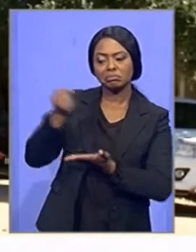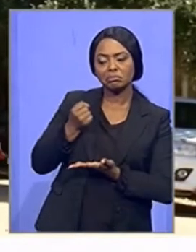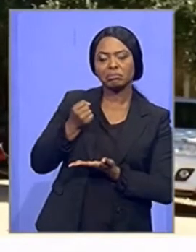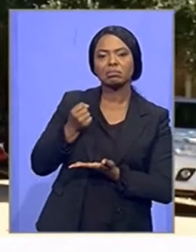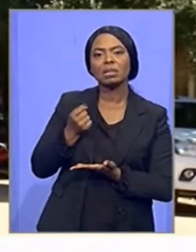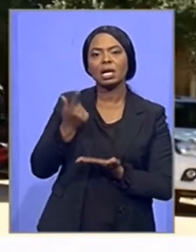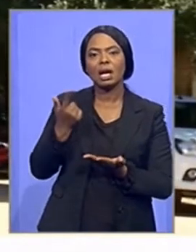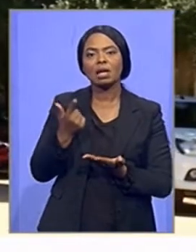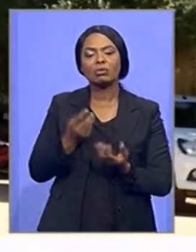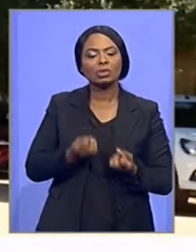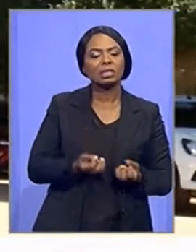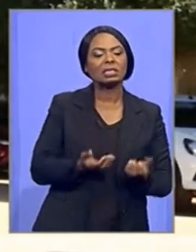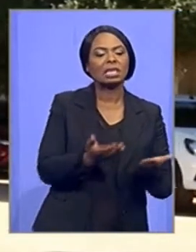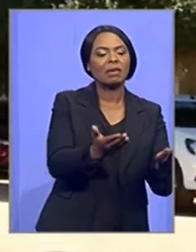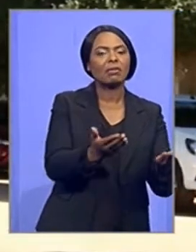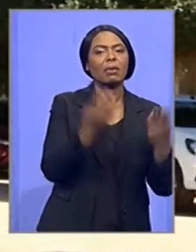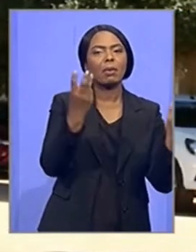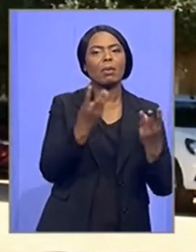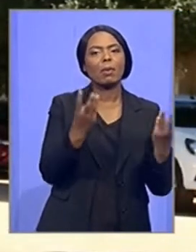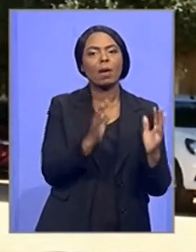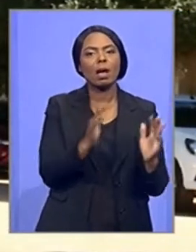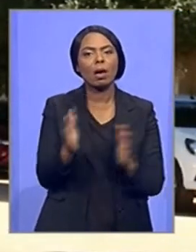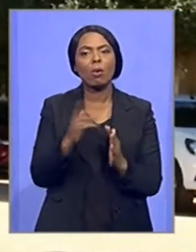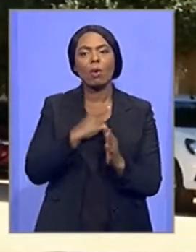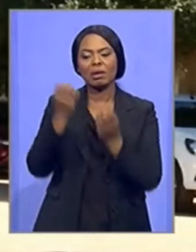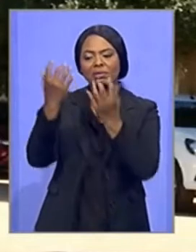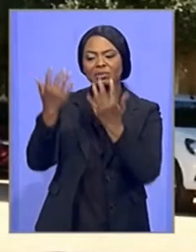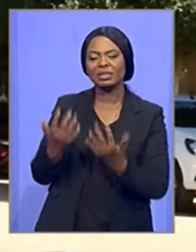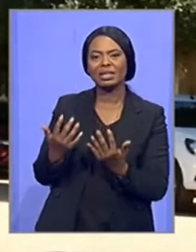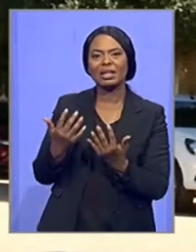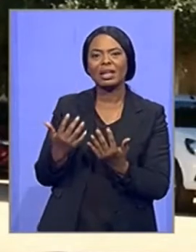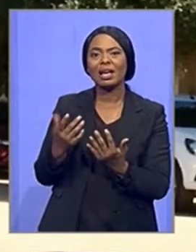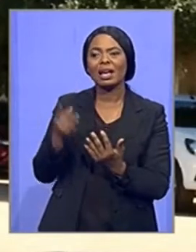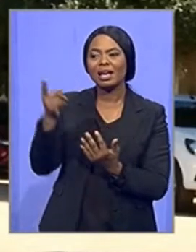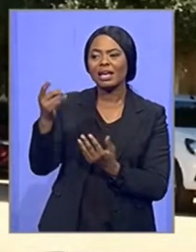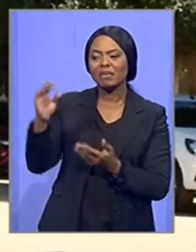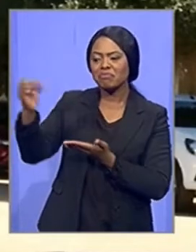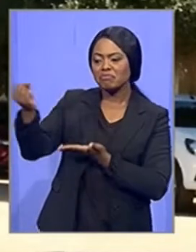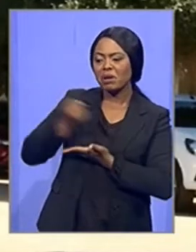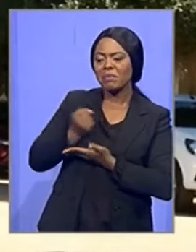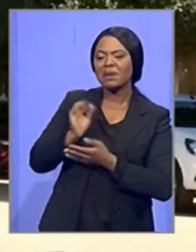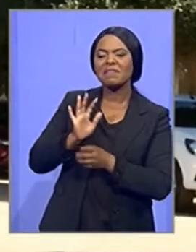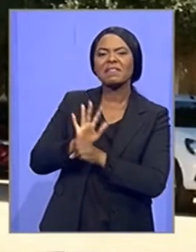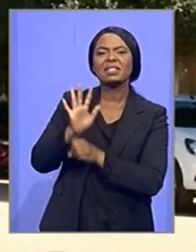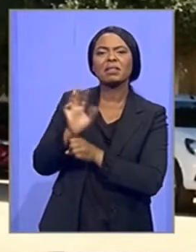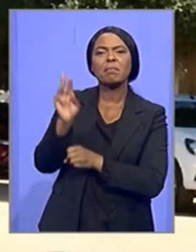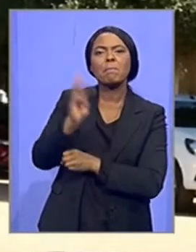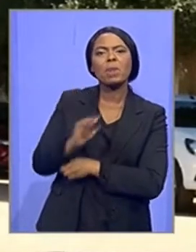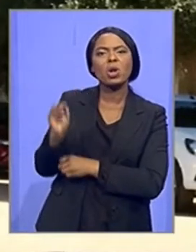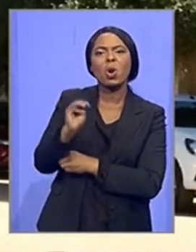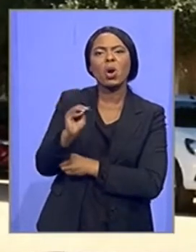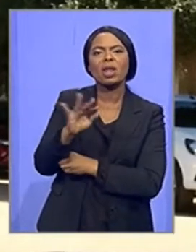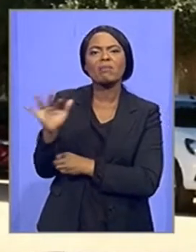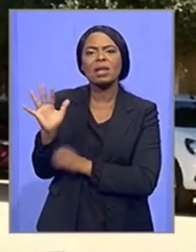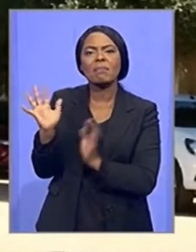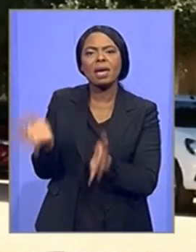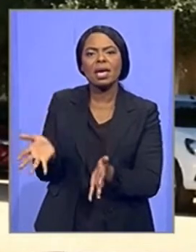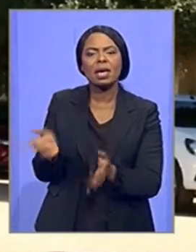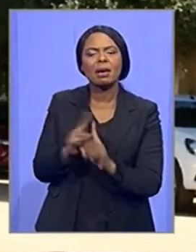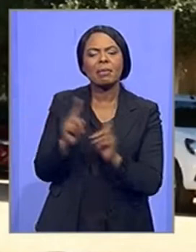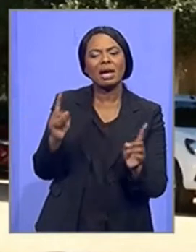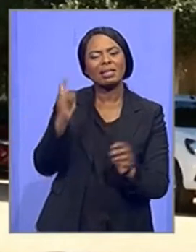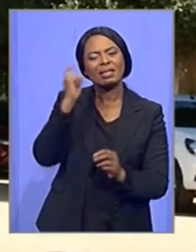ko bathong ba rona mo ngwageng o wa ditshelete ba re ne le 15 million mme se song gape se seo re bonang gore se ka re thusa go